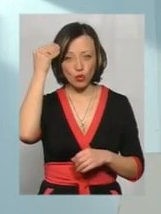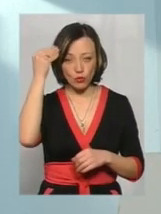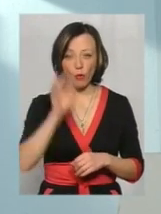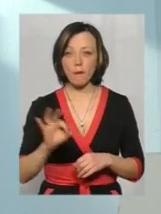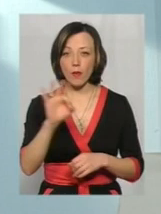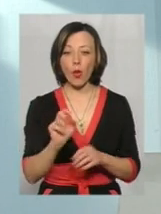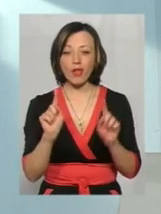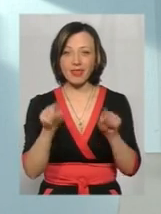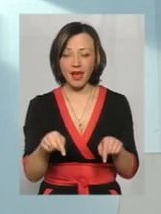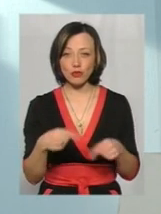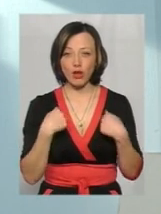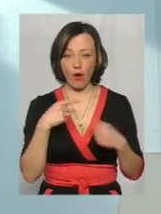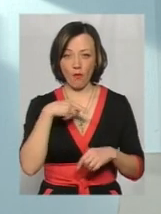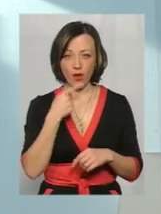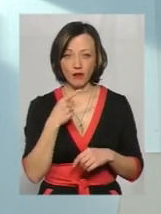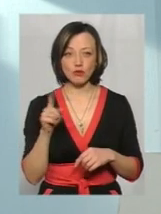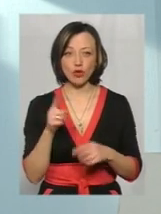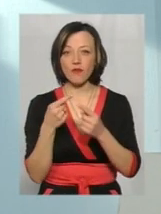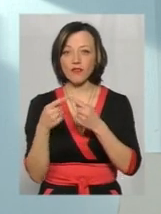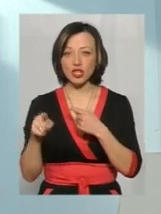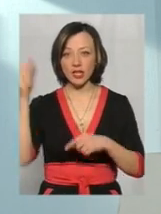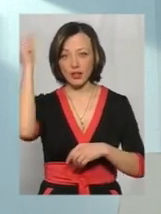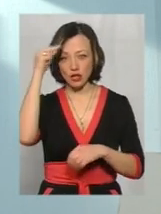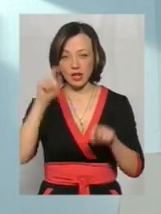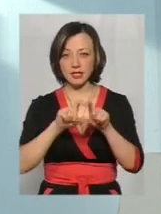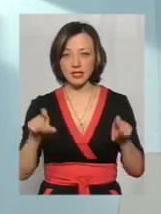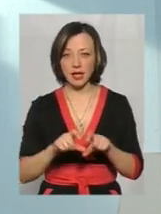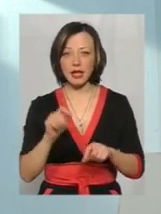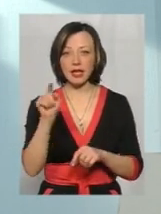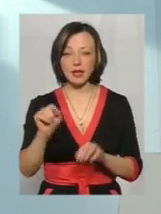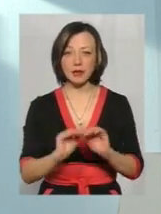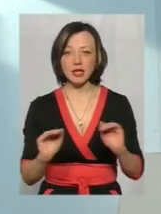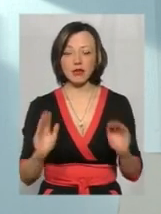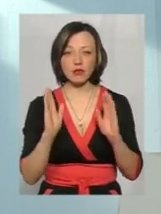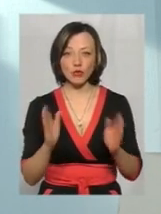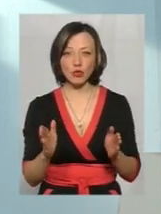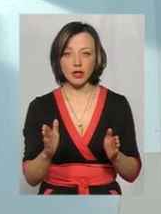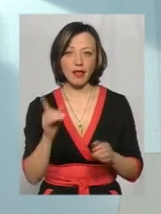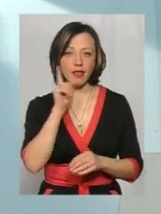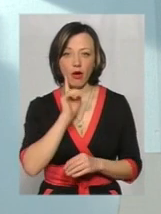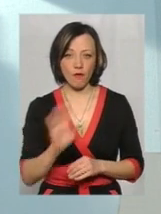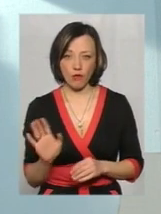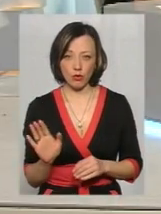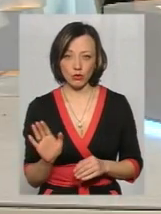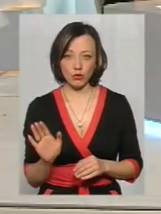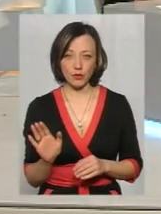про те, що те, що я говорив, що в інших навчальних закладах їхнім дітям буде некомфортно.